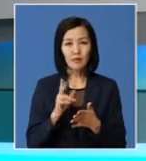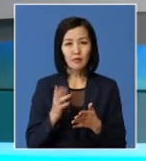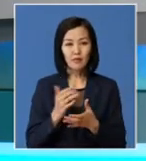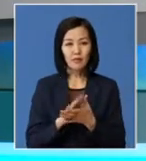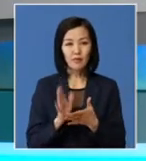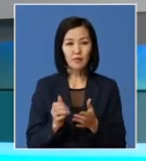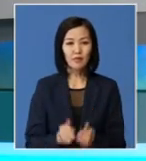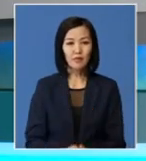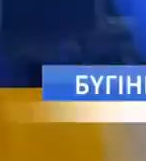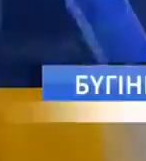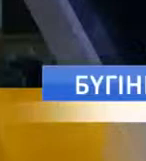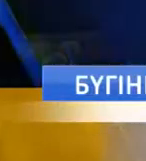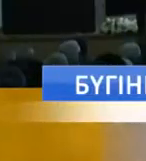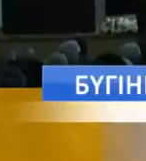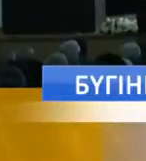көретіндеріңіз.